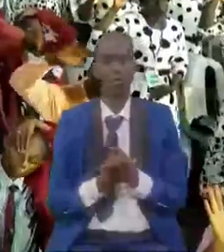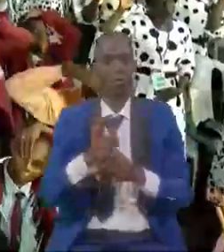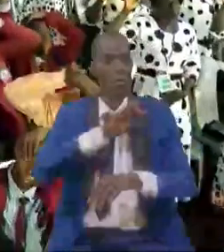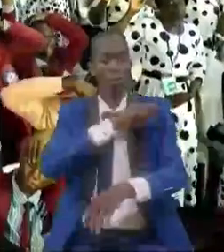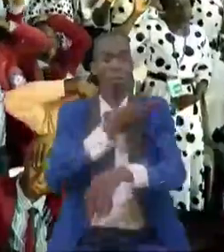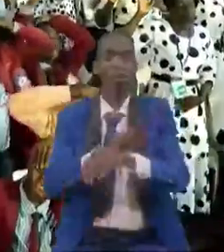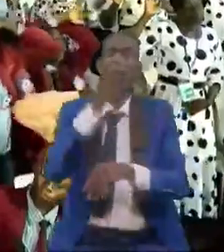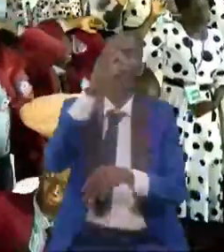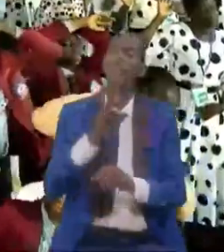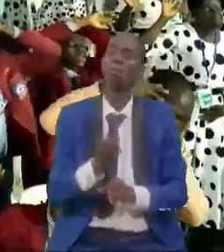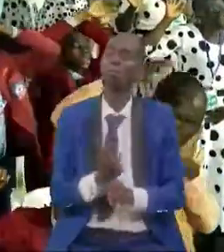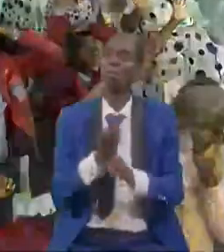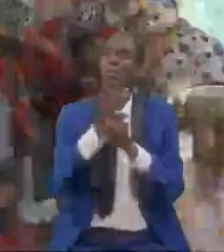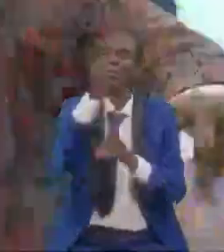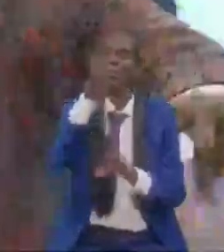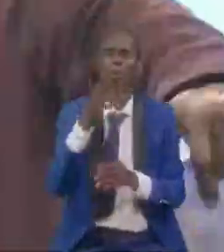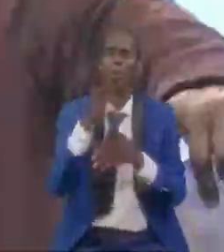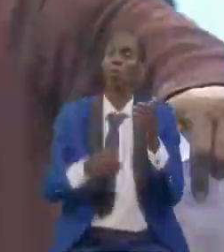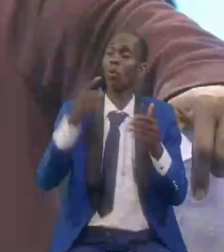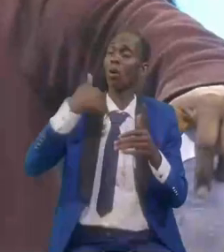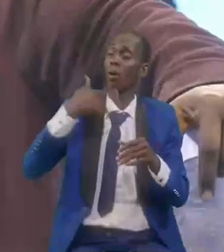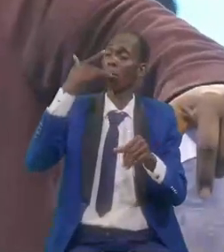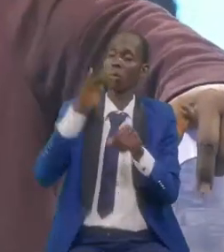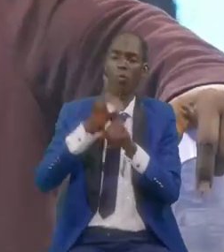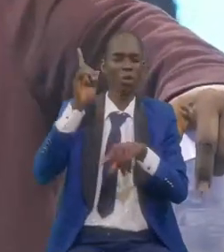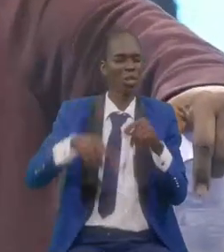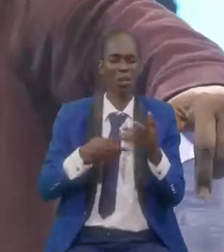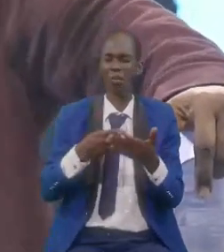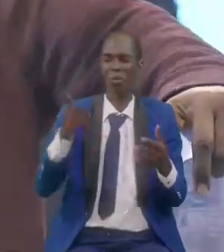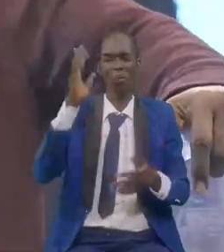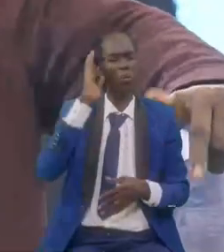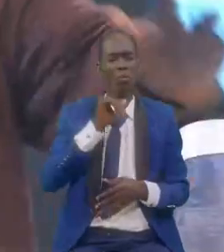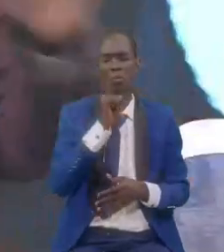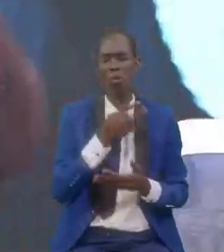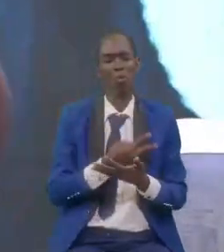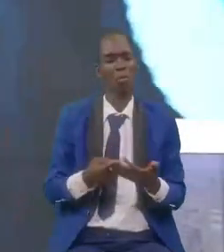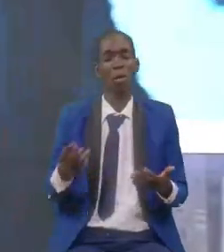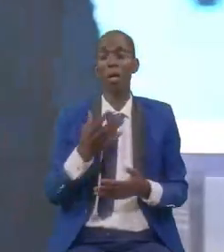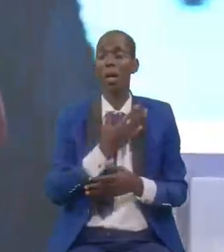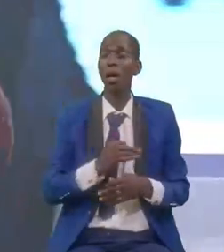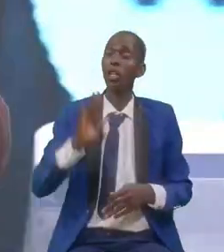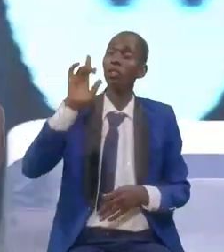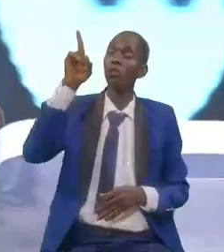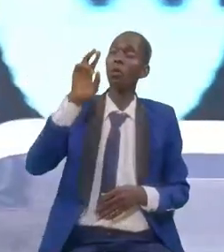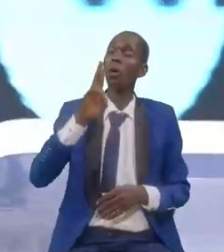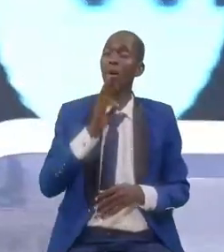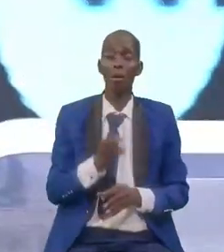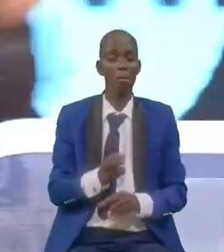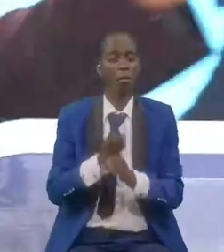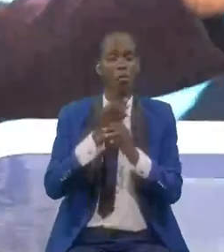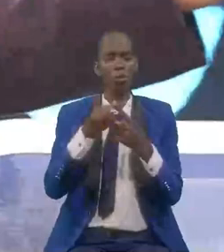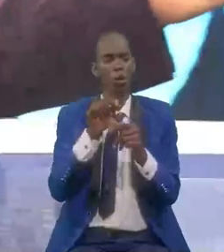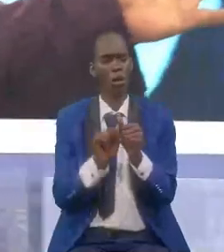Dieu Tout-Puissant, Dieu fidèle, ce que tu as promis, tu ne peux faillir, tu ne failliras pas. Et tu es fidèle à